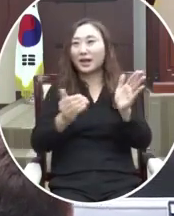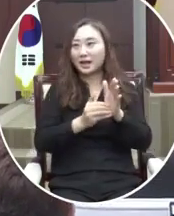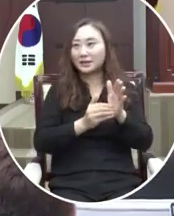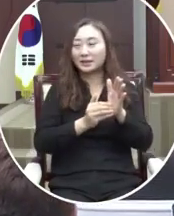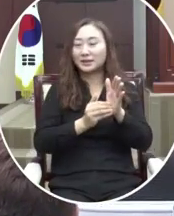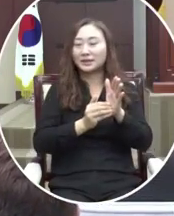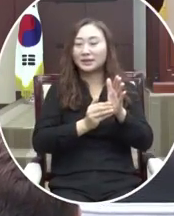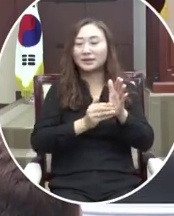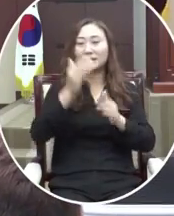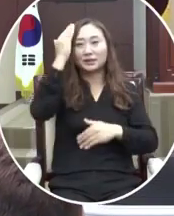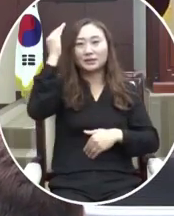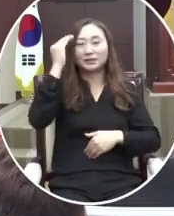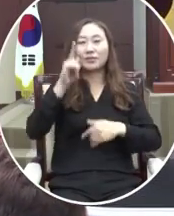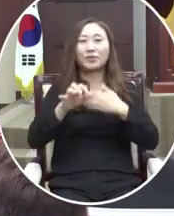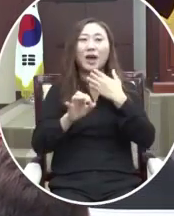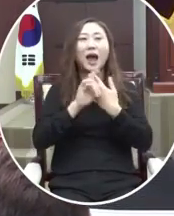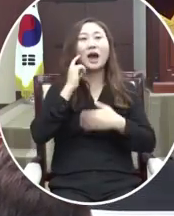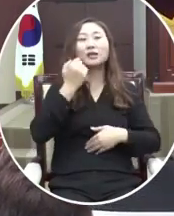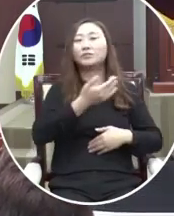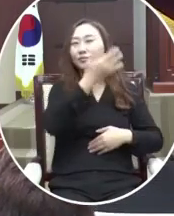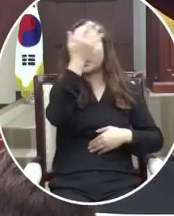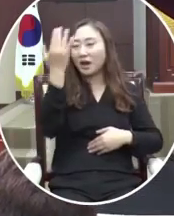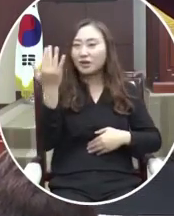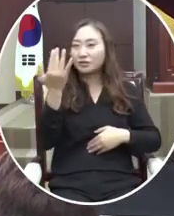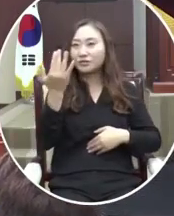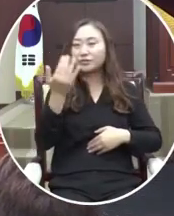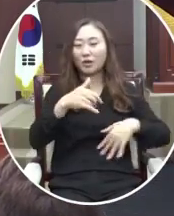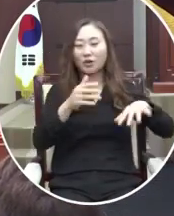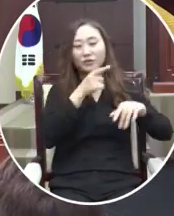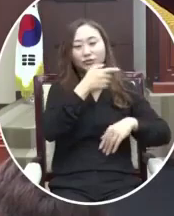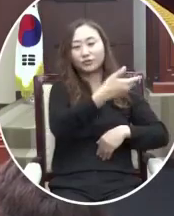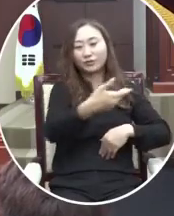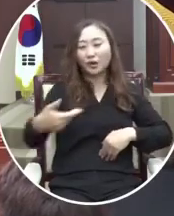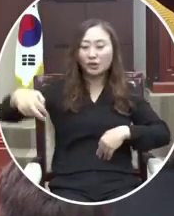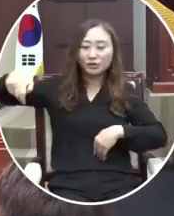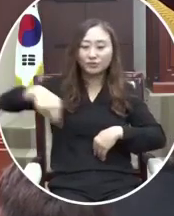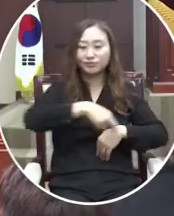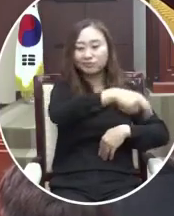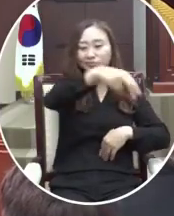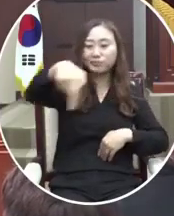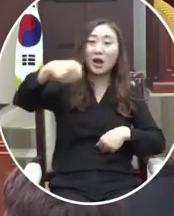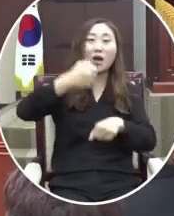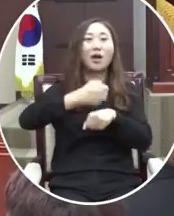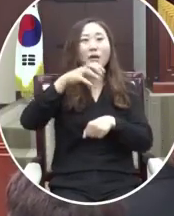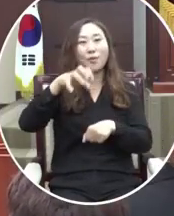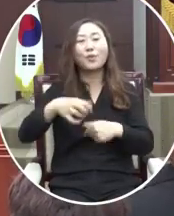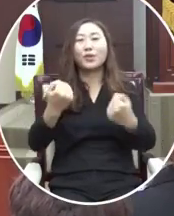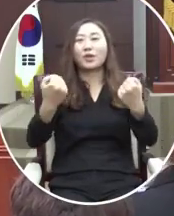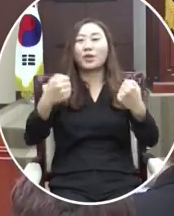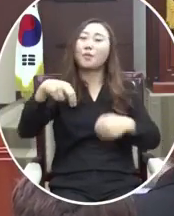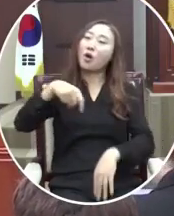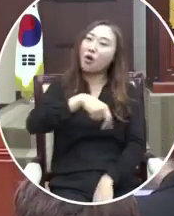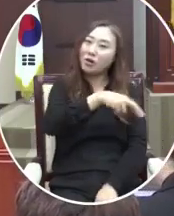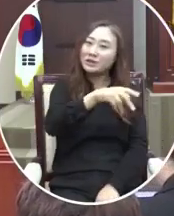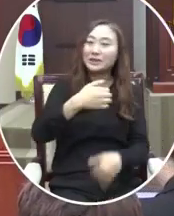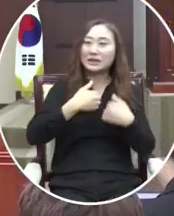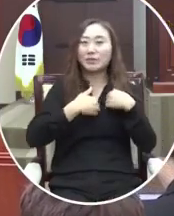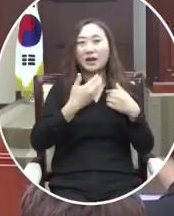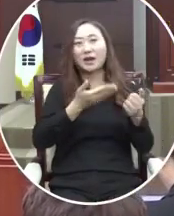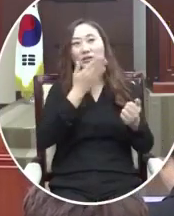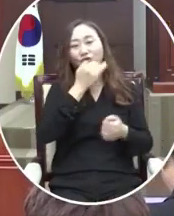연속 수상이 말해주듯이 아름답고 풍격 있게 가진 하천 병과 순환산책로 국민들에게 걷는 재미를